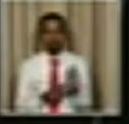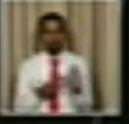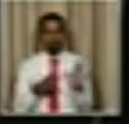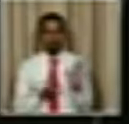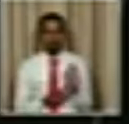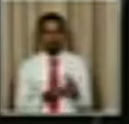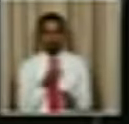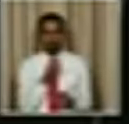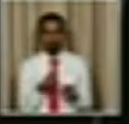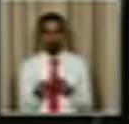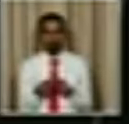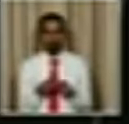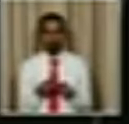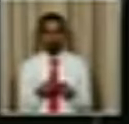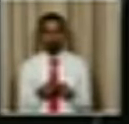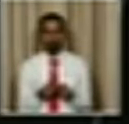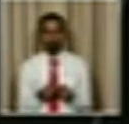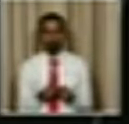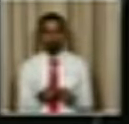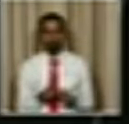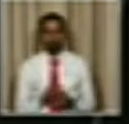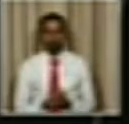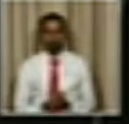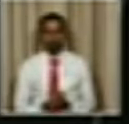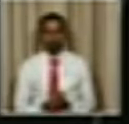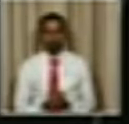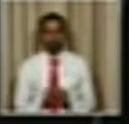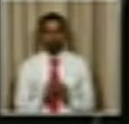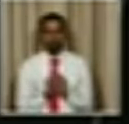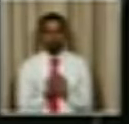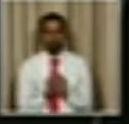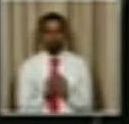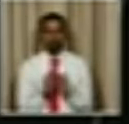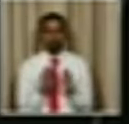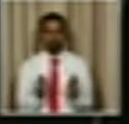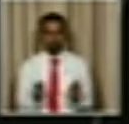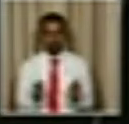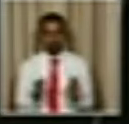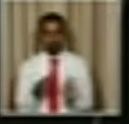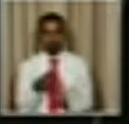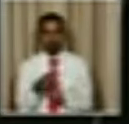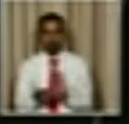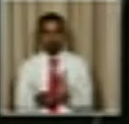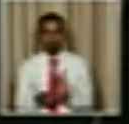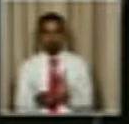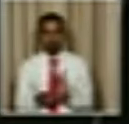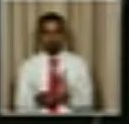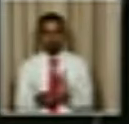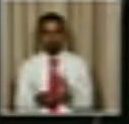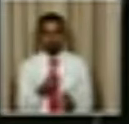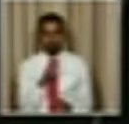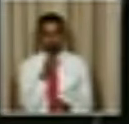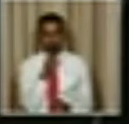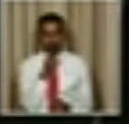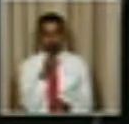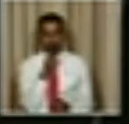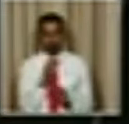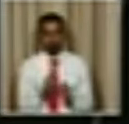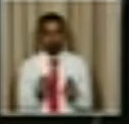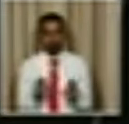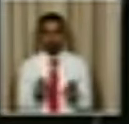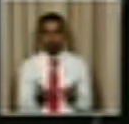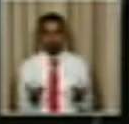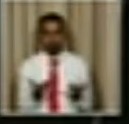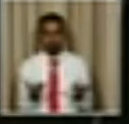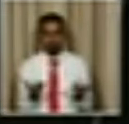මහත්තයා කියපු විදිහට මේගොල්ලෝ මේක පත්වීම දෙන්නේ. දැන් අපේ රටේ මේ රටේ තියෙන අධිකරණ පද්ධතිය එහෙම පත්වීමක් දෙන්න බෑනේ